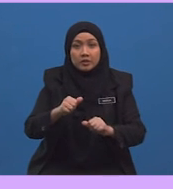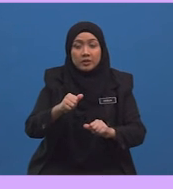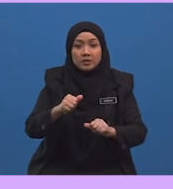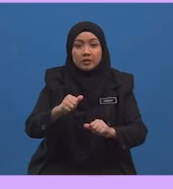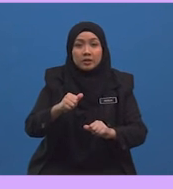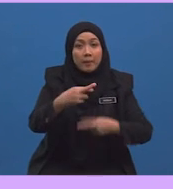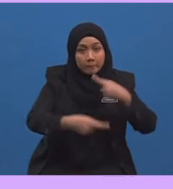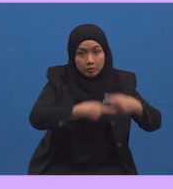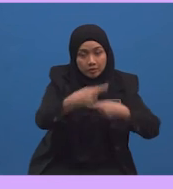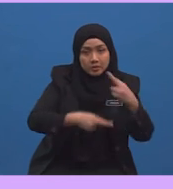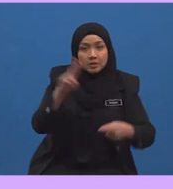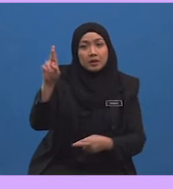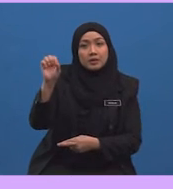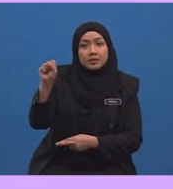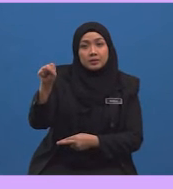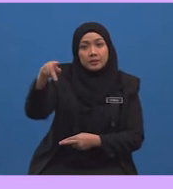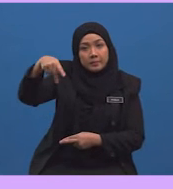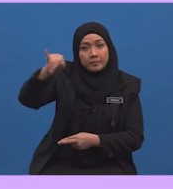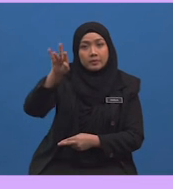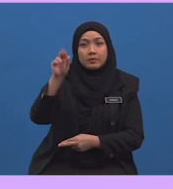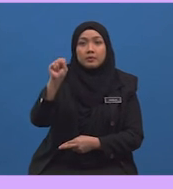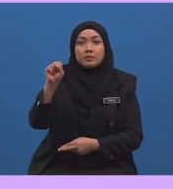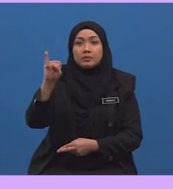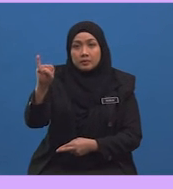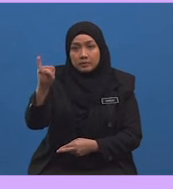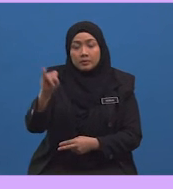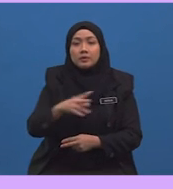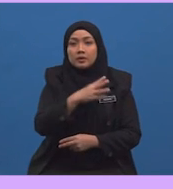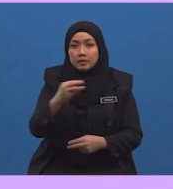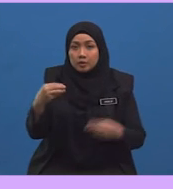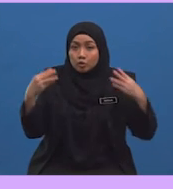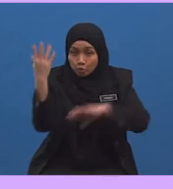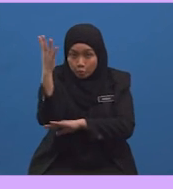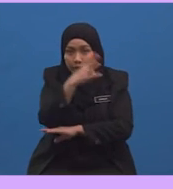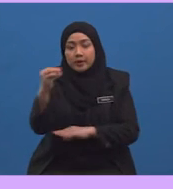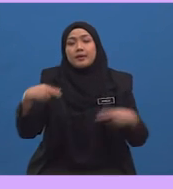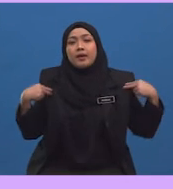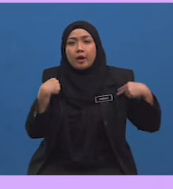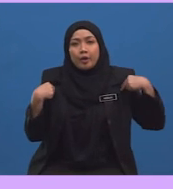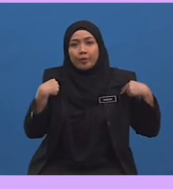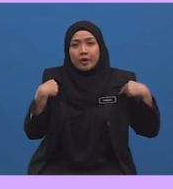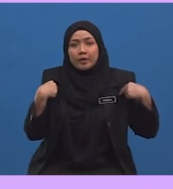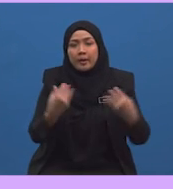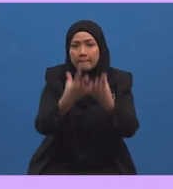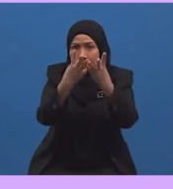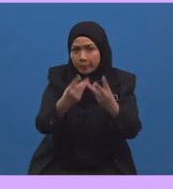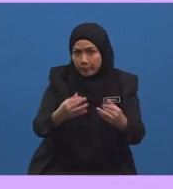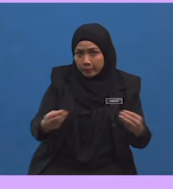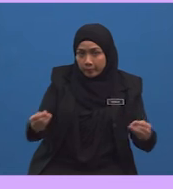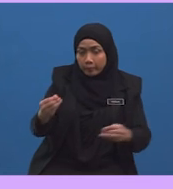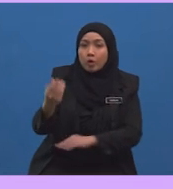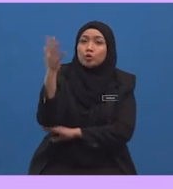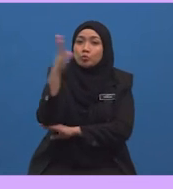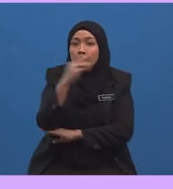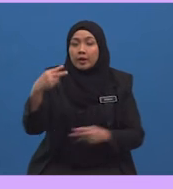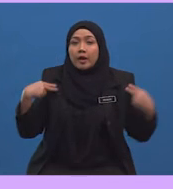oksigen ialah proses respirasi sel, tumbuh-tumbuhan dan haiwan, serta proses penguraian tumbuhan dan haiwan yang mati